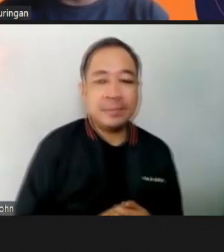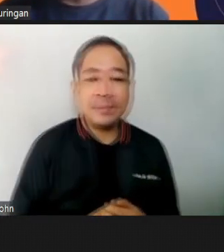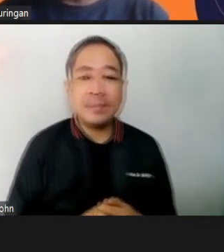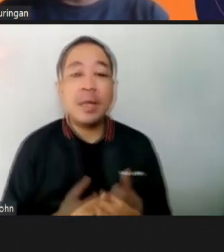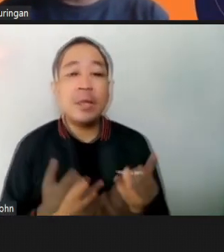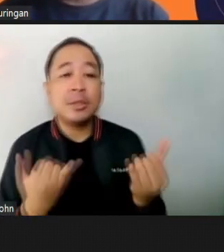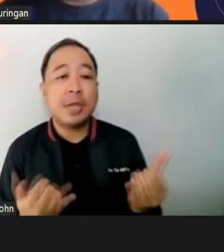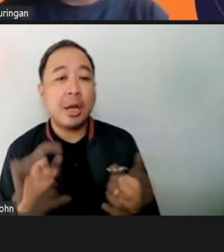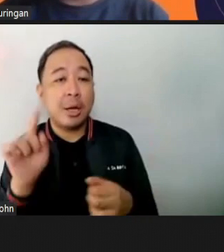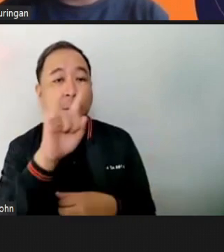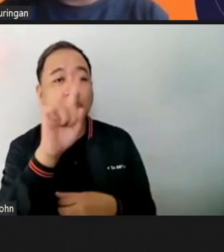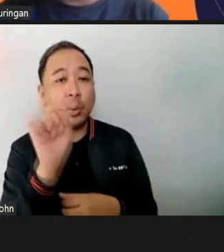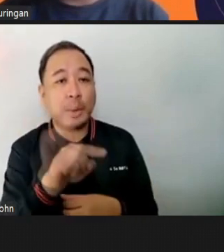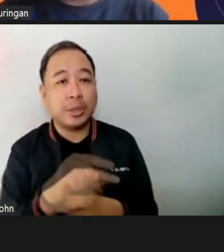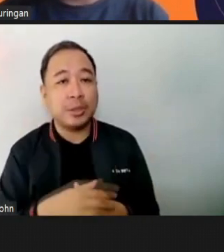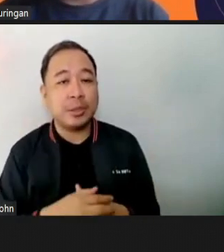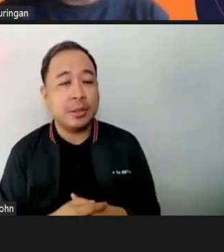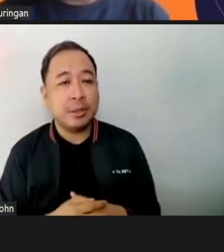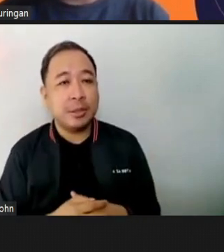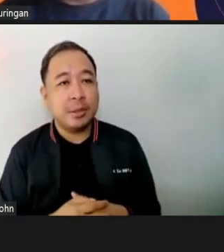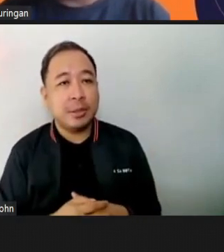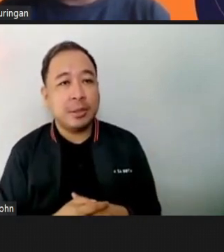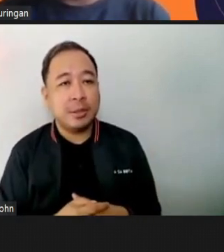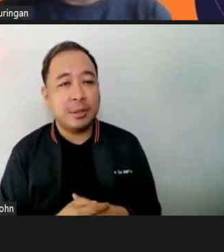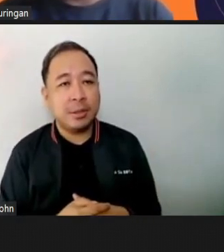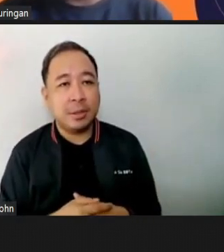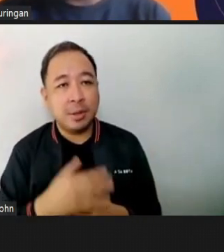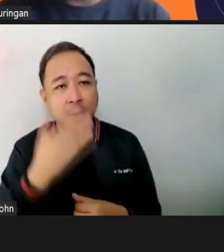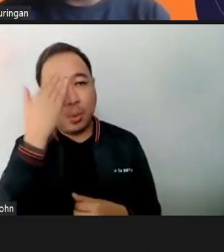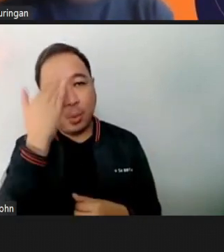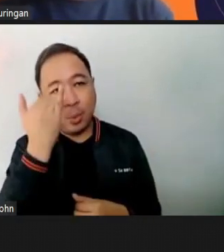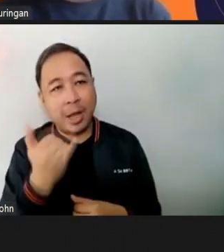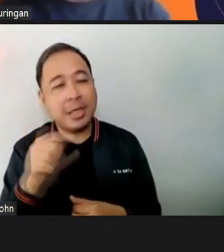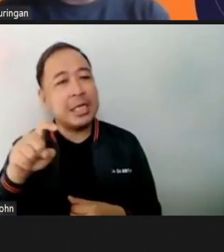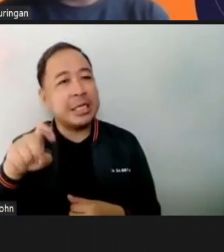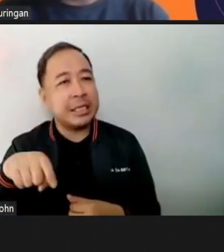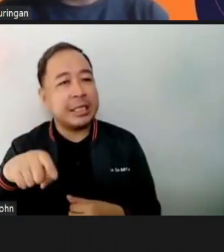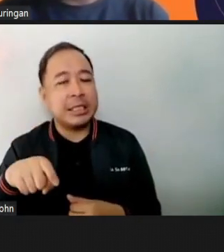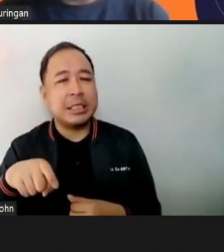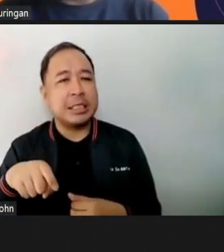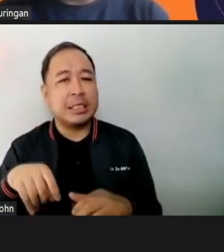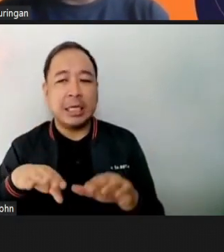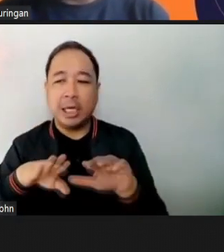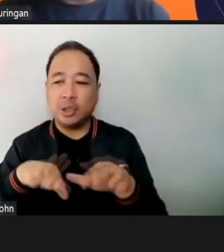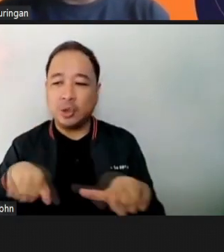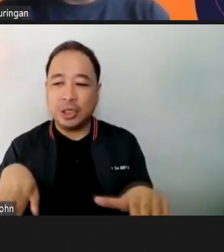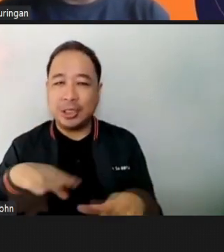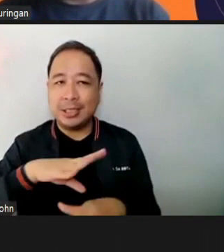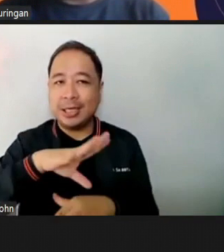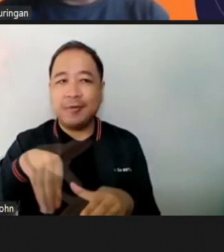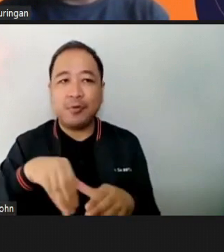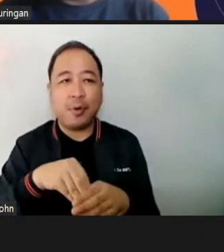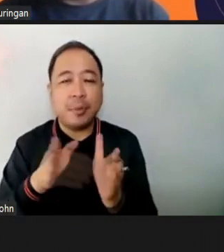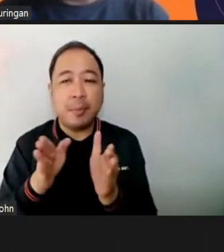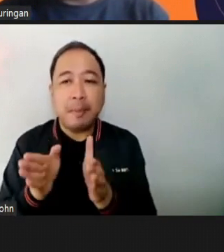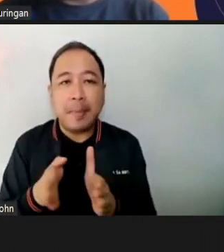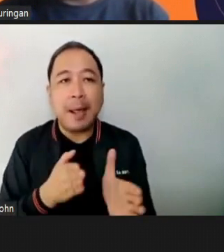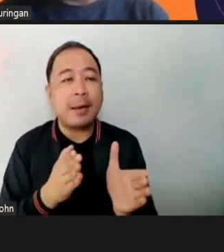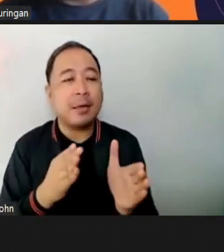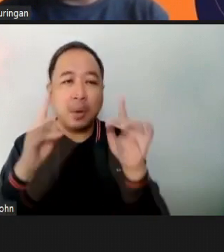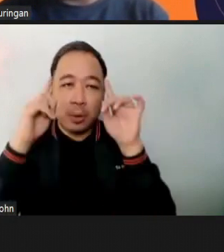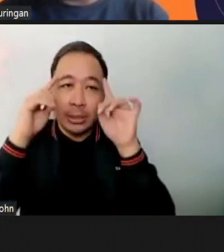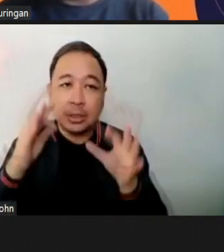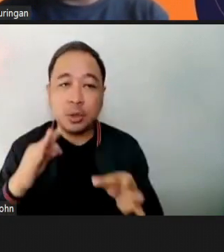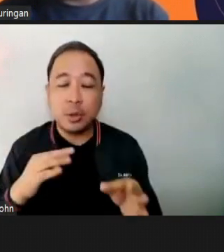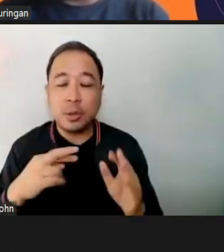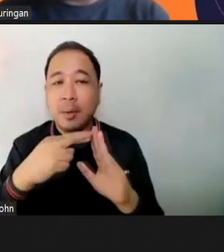question. Bakit kailangan nakasama ang mga bata sa pagbuo ng mga ordinansa at mga polisiya